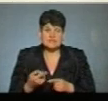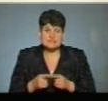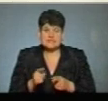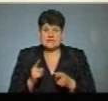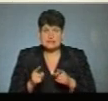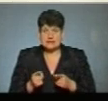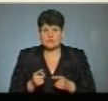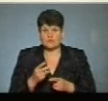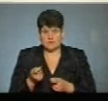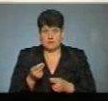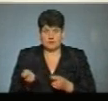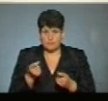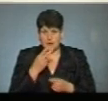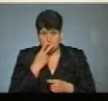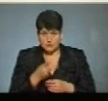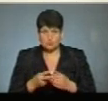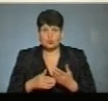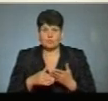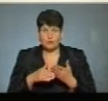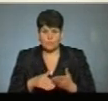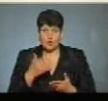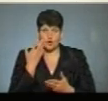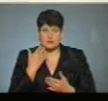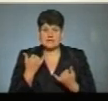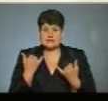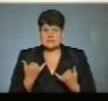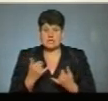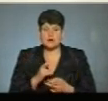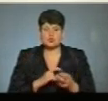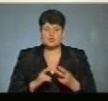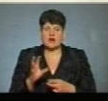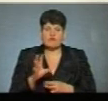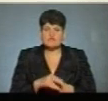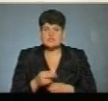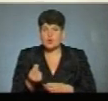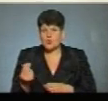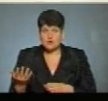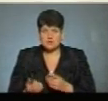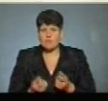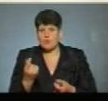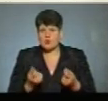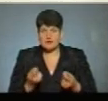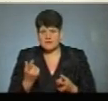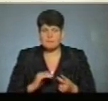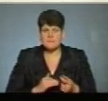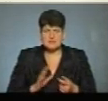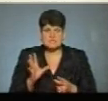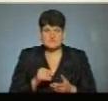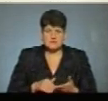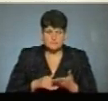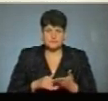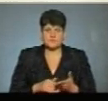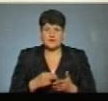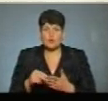І ці дійсно тести проходять, ми бачимо допомогу. Тобто, коли зараз шукають, всі гроші появилися у всіх, тобто